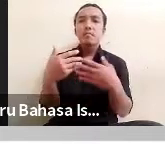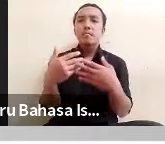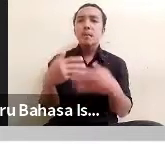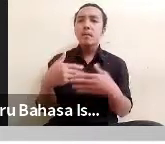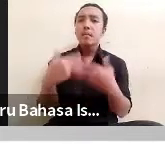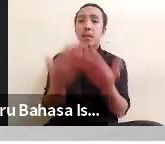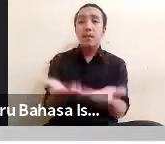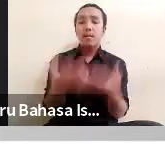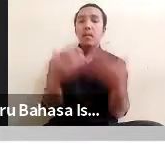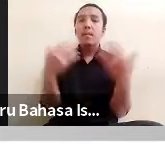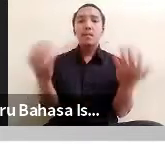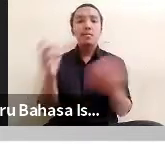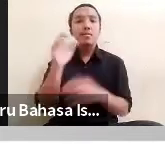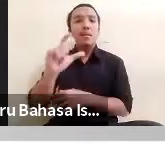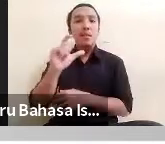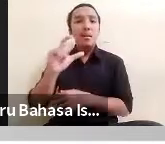agar kemudian